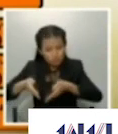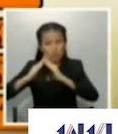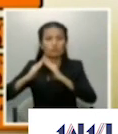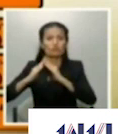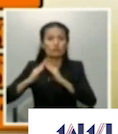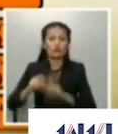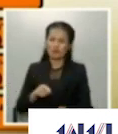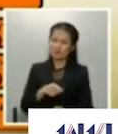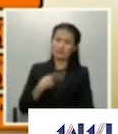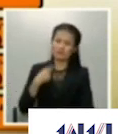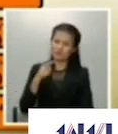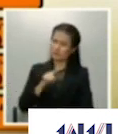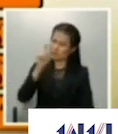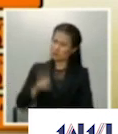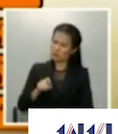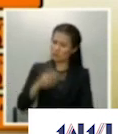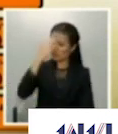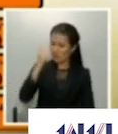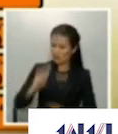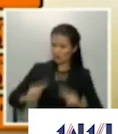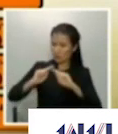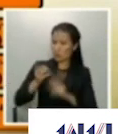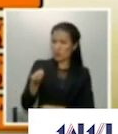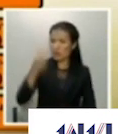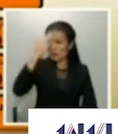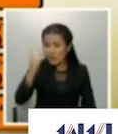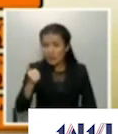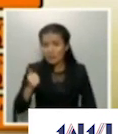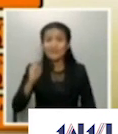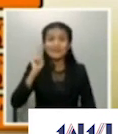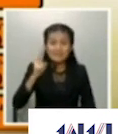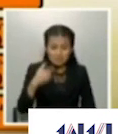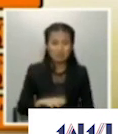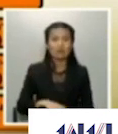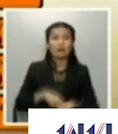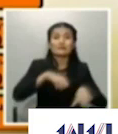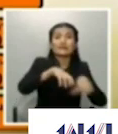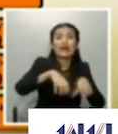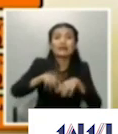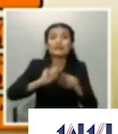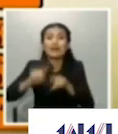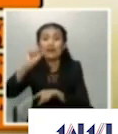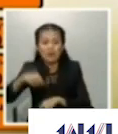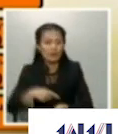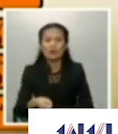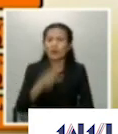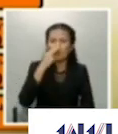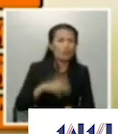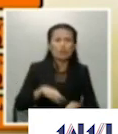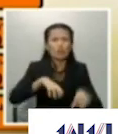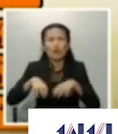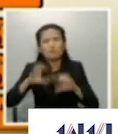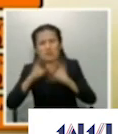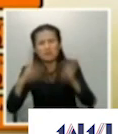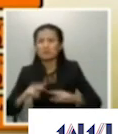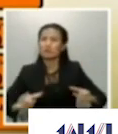ทำไมจะต้องตั้งกระทรวงการข้าวเพราะที่ผ่านมาการบริหารจัดการไม่เอกภาพถามว่าทำไมกระทรวงแรงง